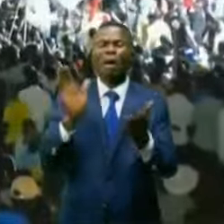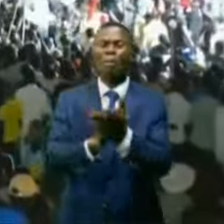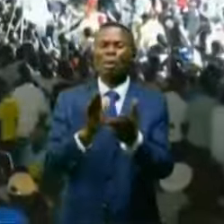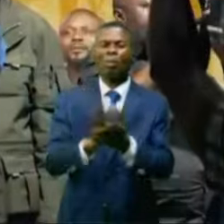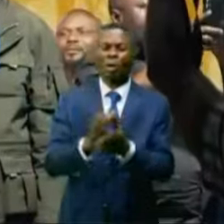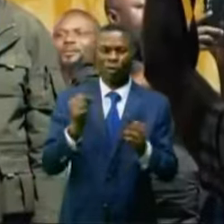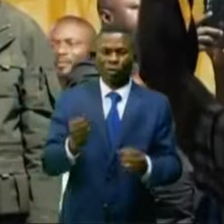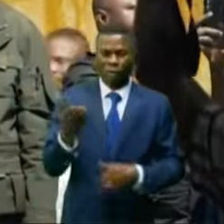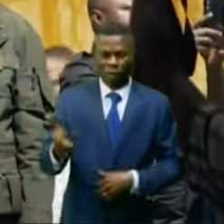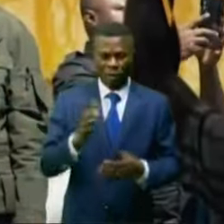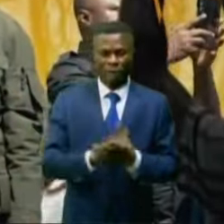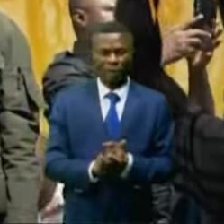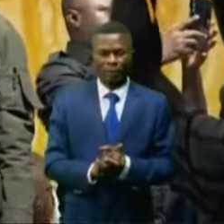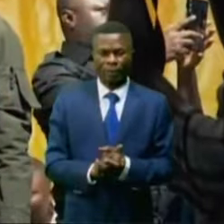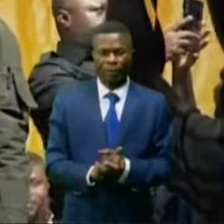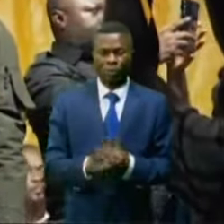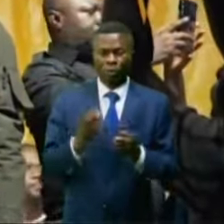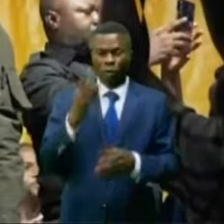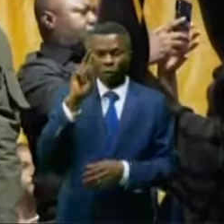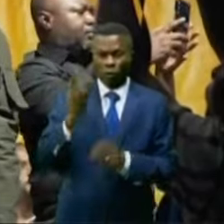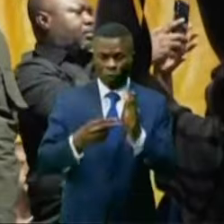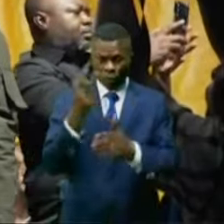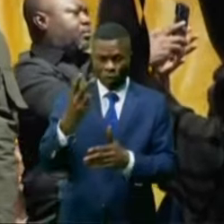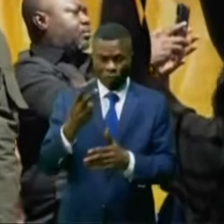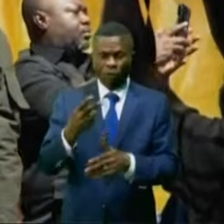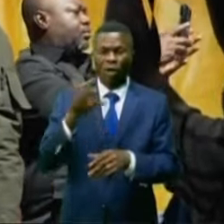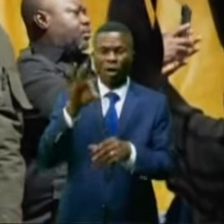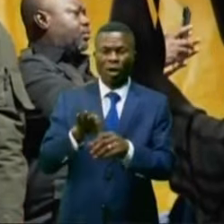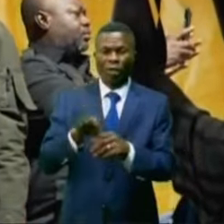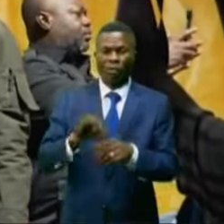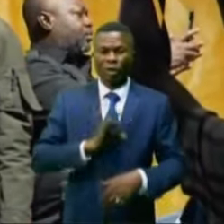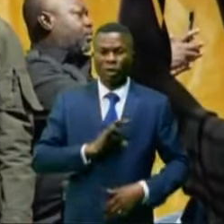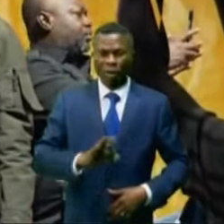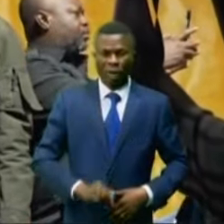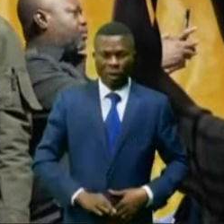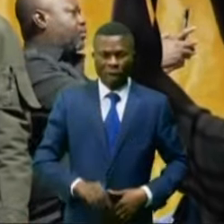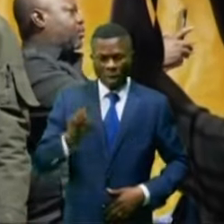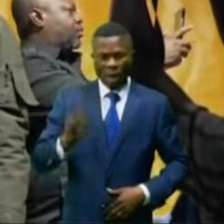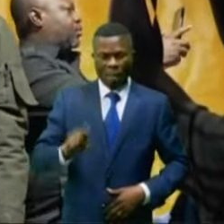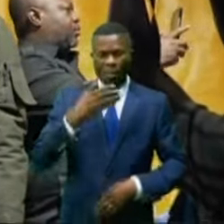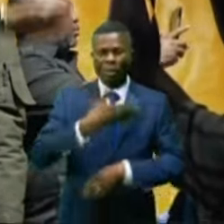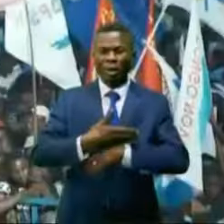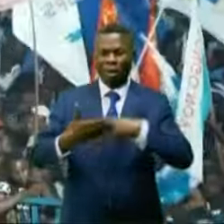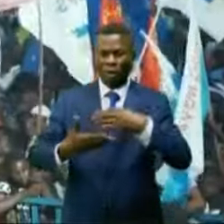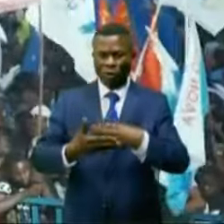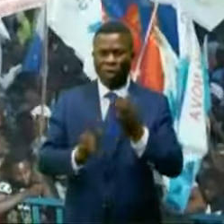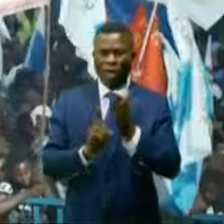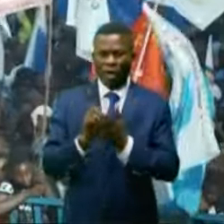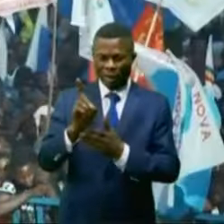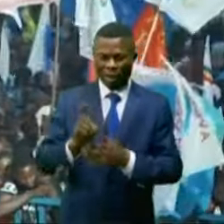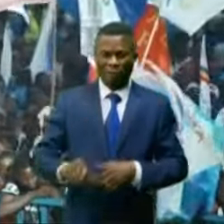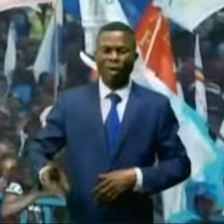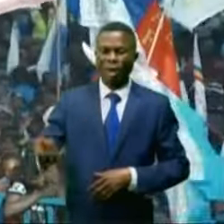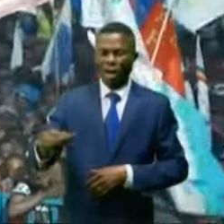Pour ce deuxième mandat du président de la République, l'air n'est plus en promesse.